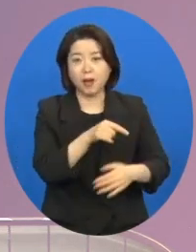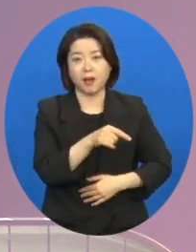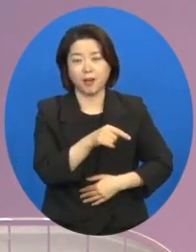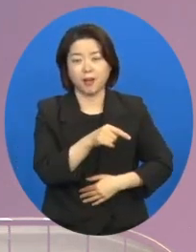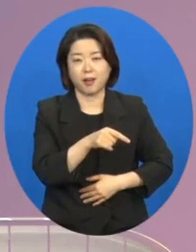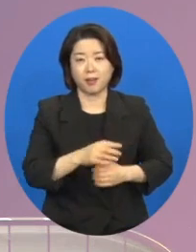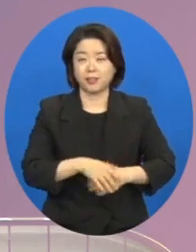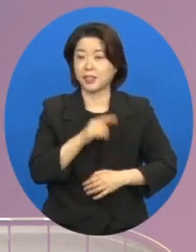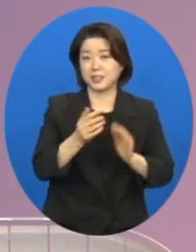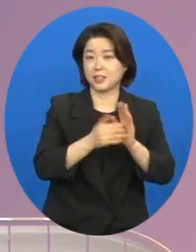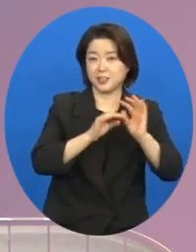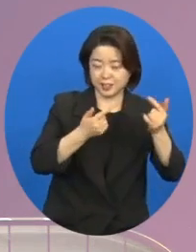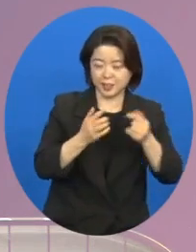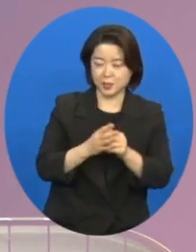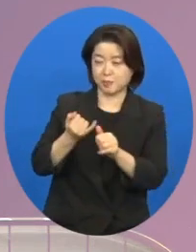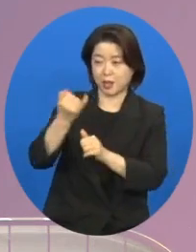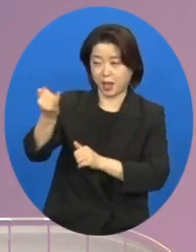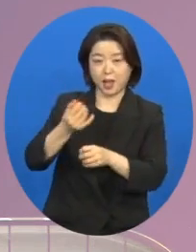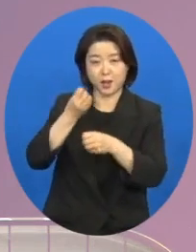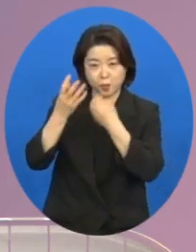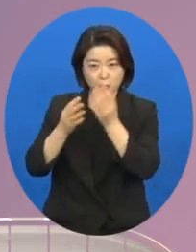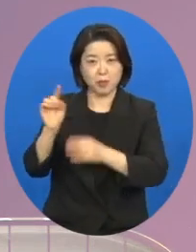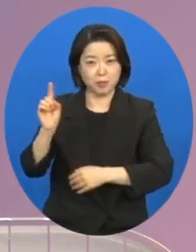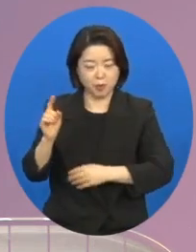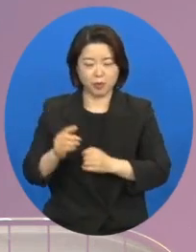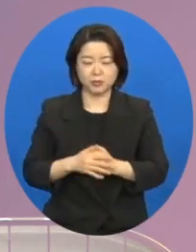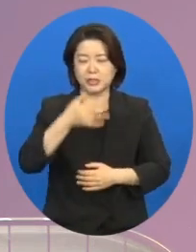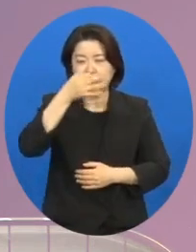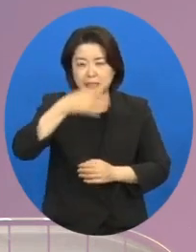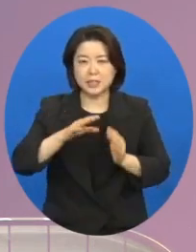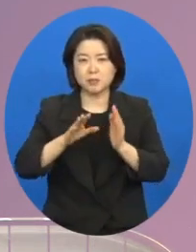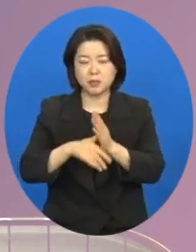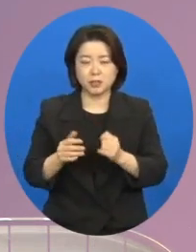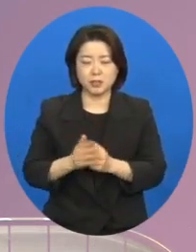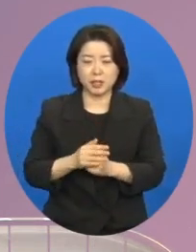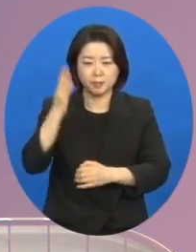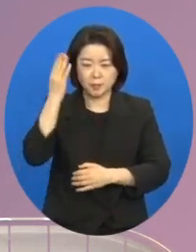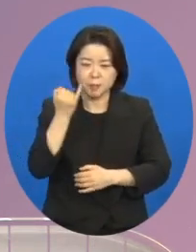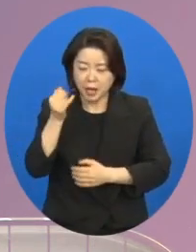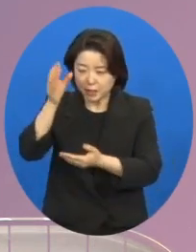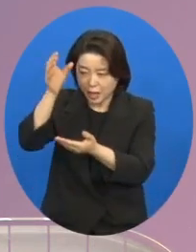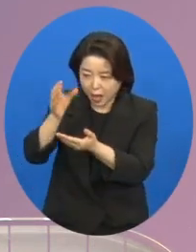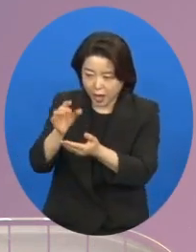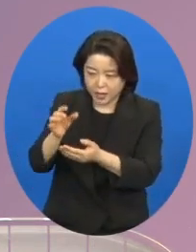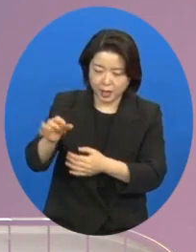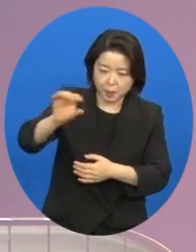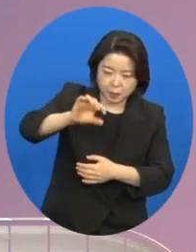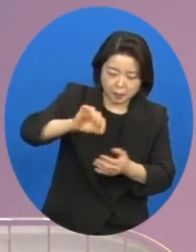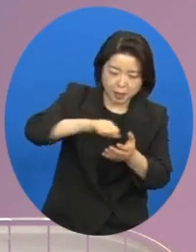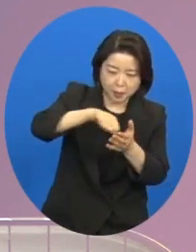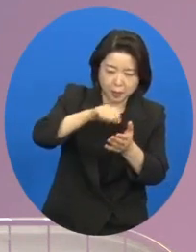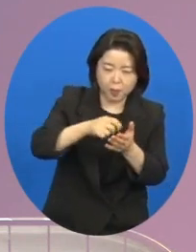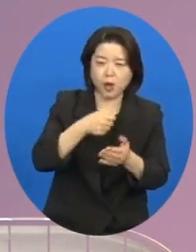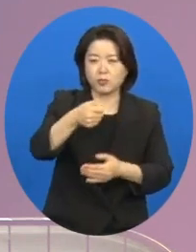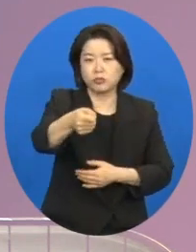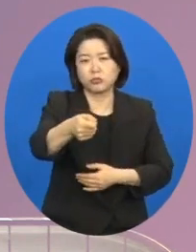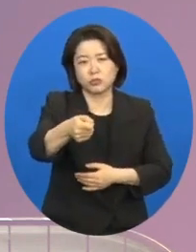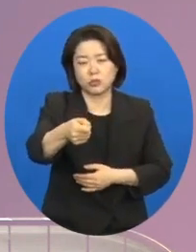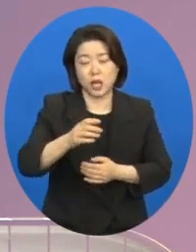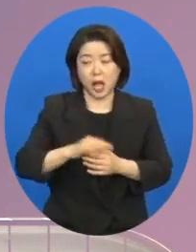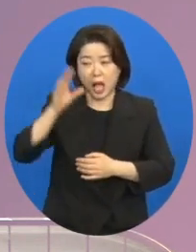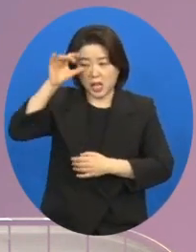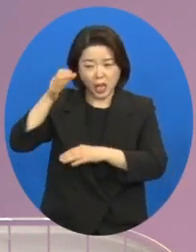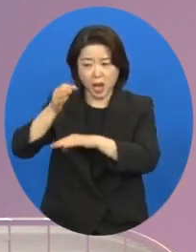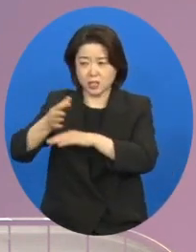아내 집사님이 이런 고백을 하셨어요. 힘들 때 간장 한 병 사서 아이들 먹여야 했던 때가 있었습니다. 계란도 줄 수